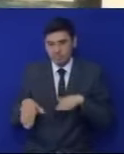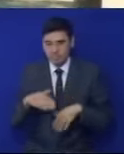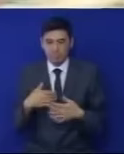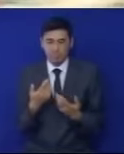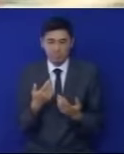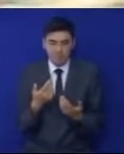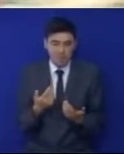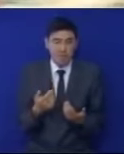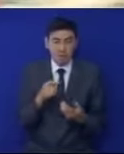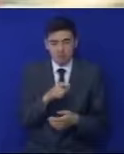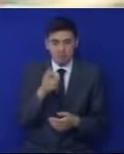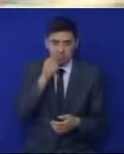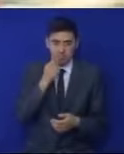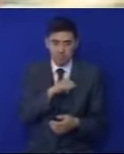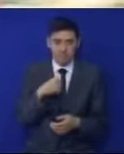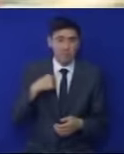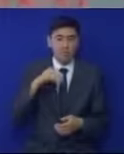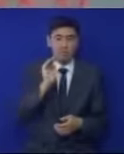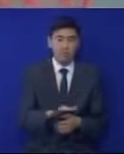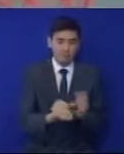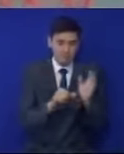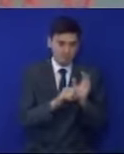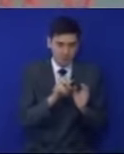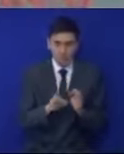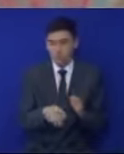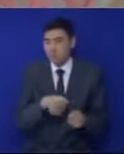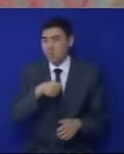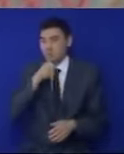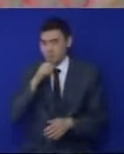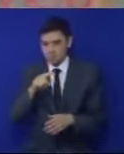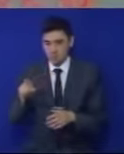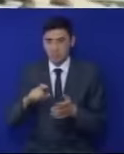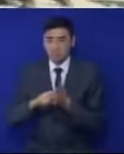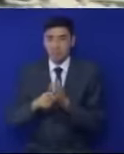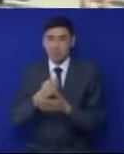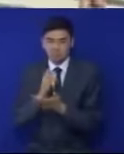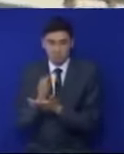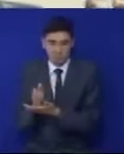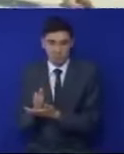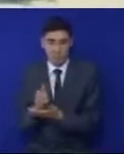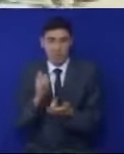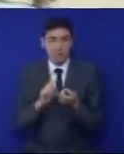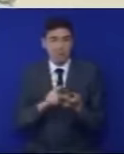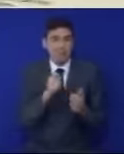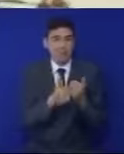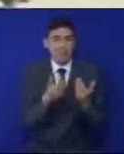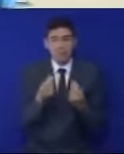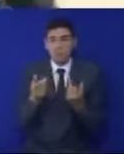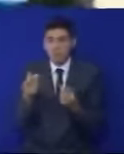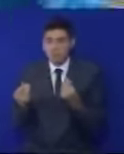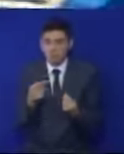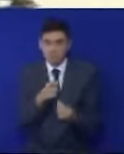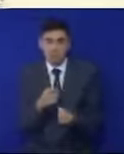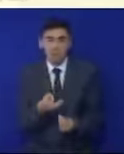бар. Демалушылардың ең кішісі 6 жаста болса, ересектері жоғары сыныпта оқиды. Әр бала жасына қарай өз қалаған ермекті